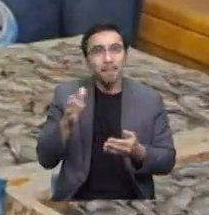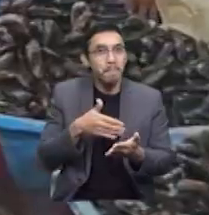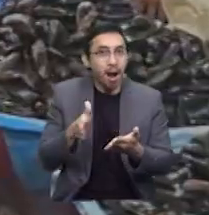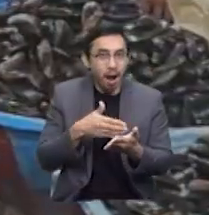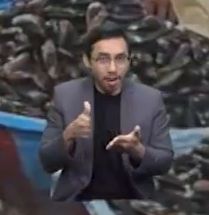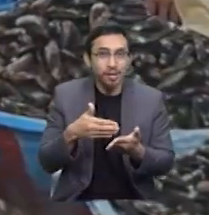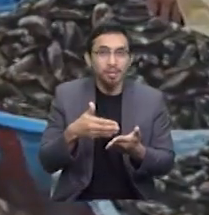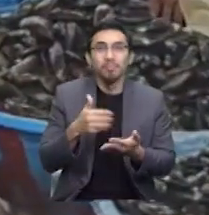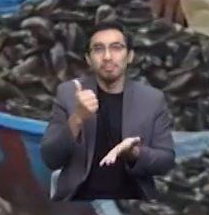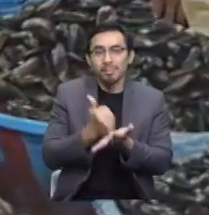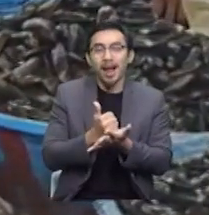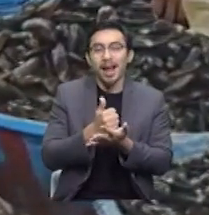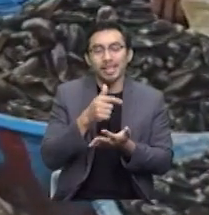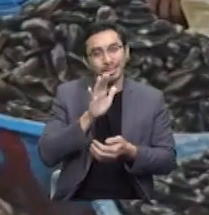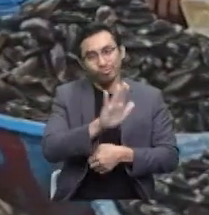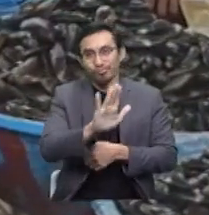pergantian tahun.